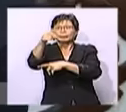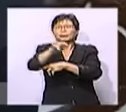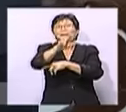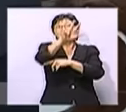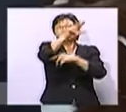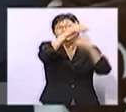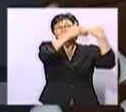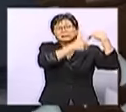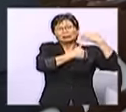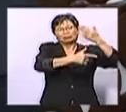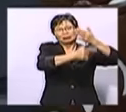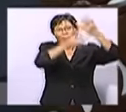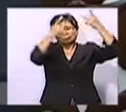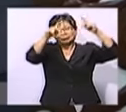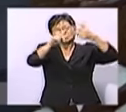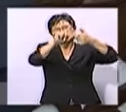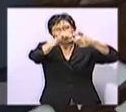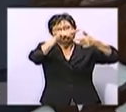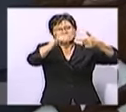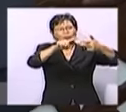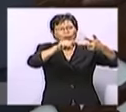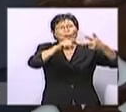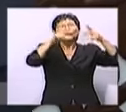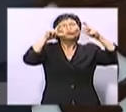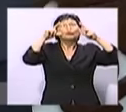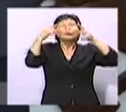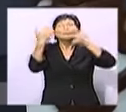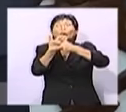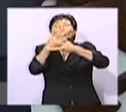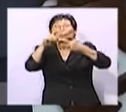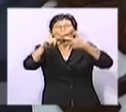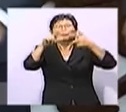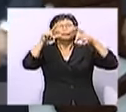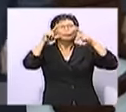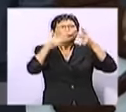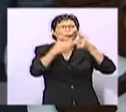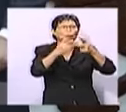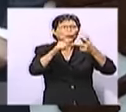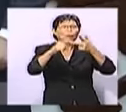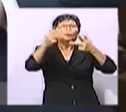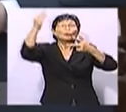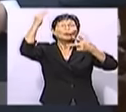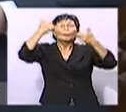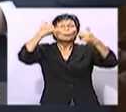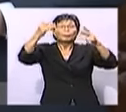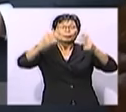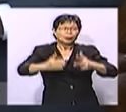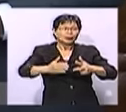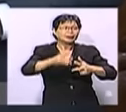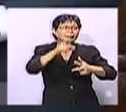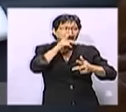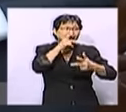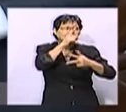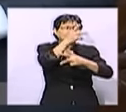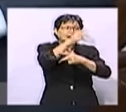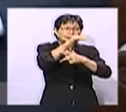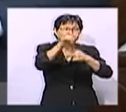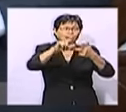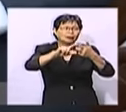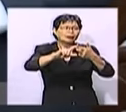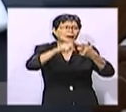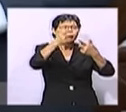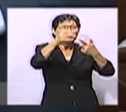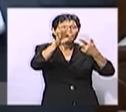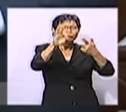tiga jawatan net Presiden KFA di barisi muka baru terdiri daripada bekas legenda bola sepak Kedah Kamal Idris Ali, Anas